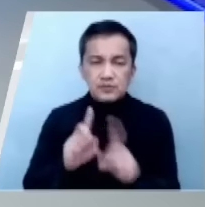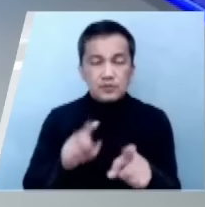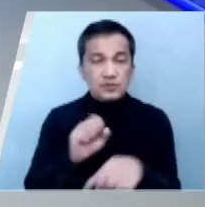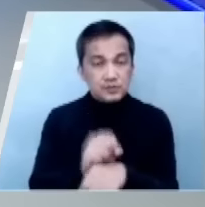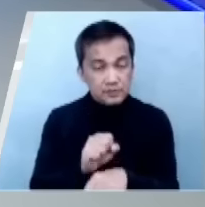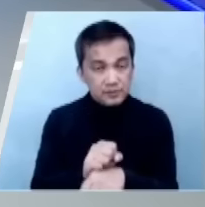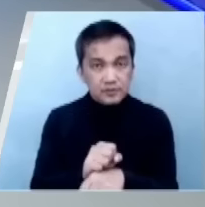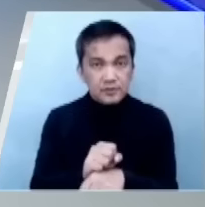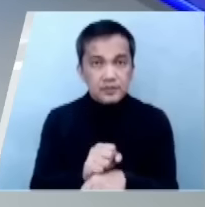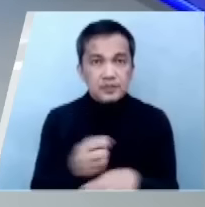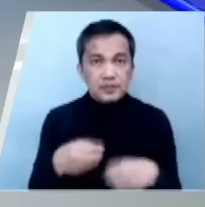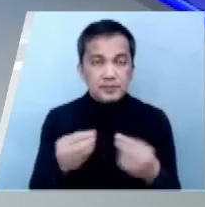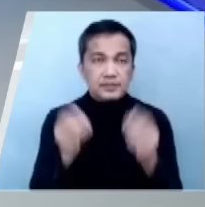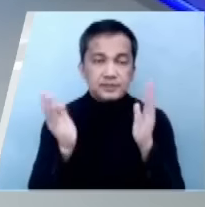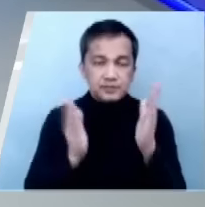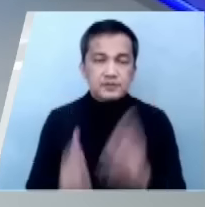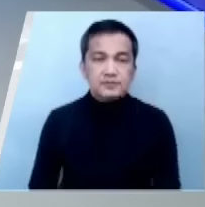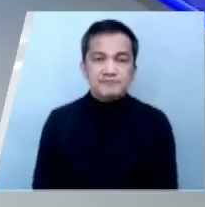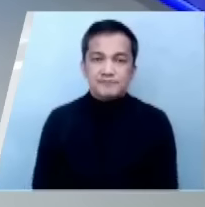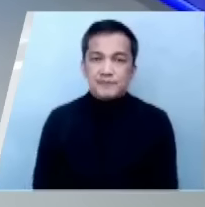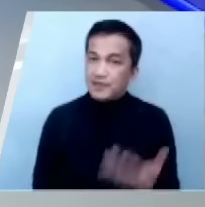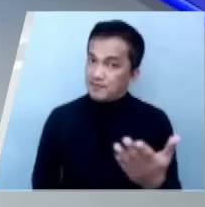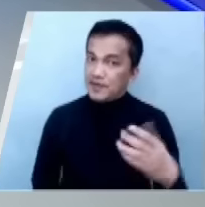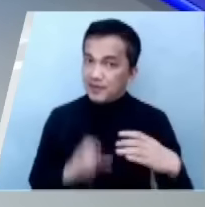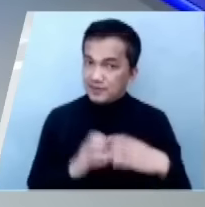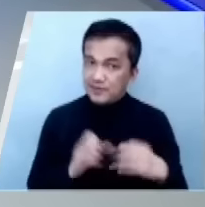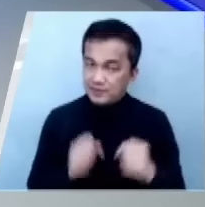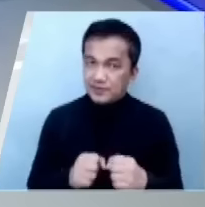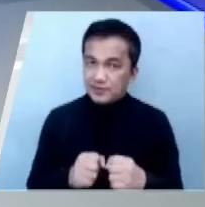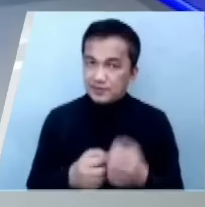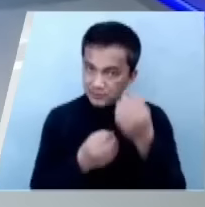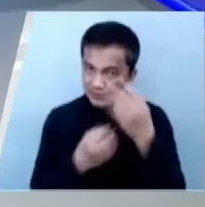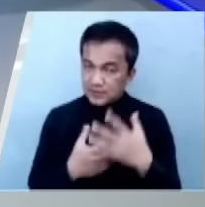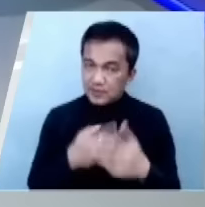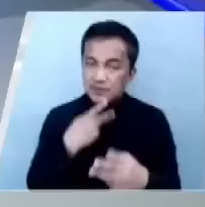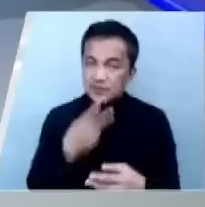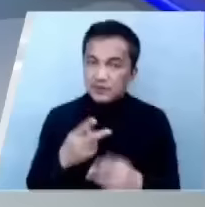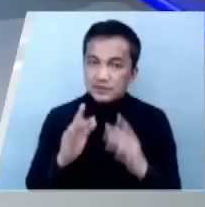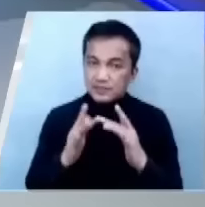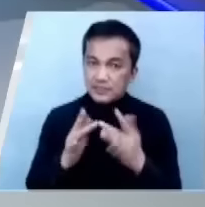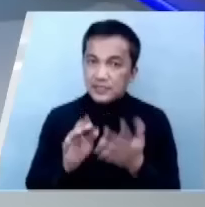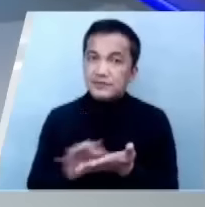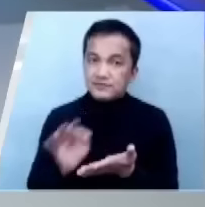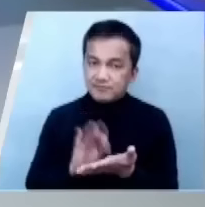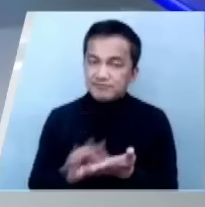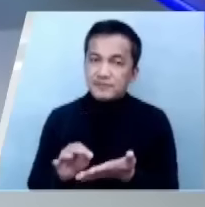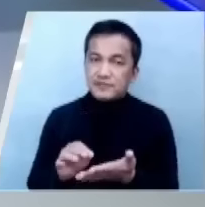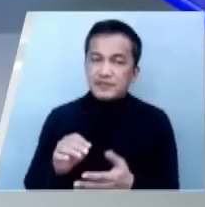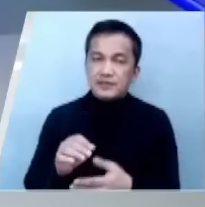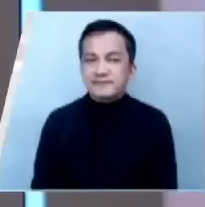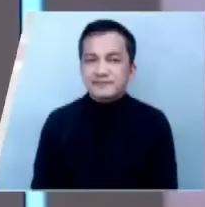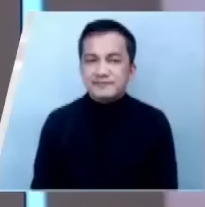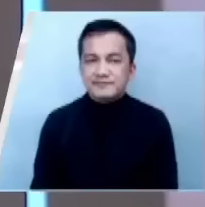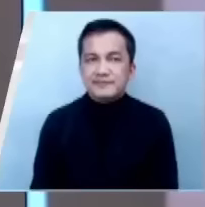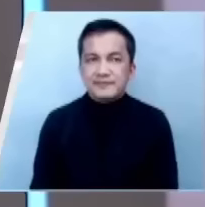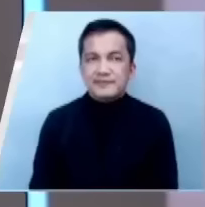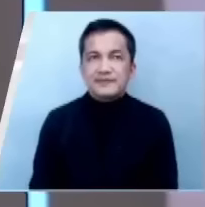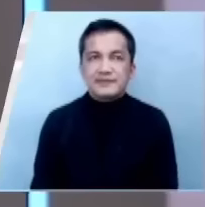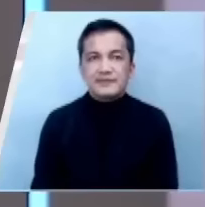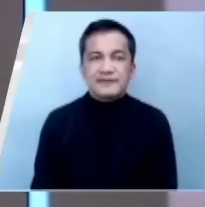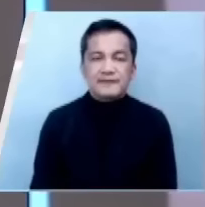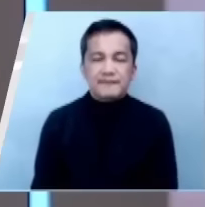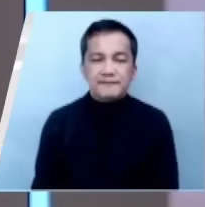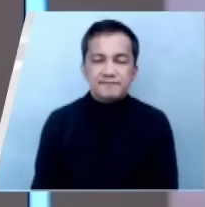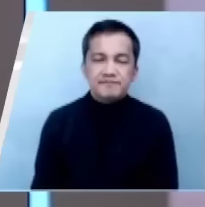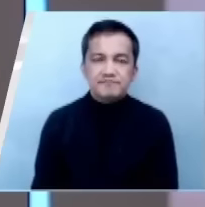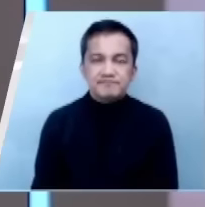magbigay serbisyo. Mga kapuso, pwede mo ring iparinig ang boses mo sa social media accounts ng 24 oras. Binigyan